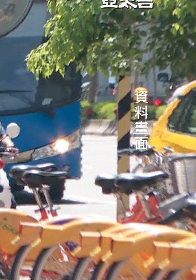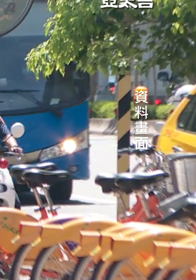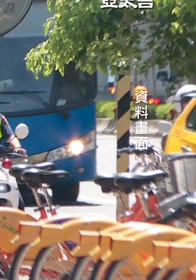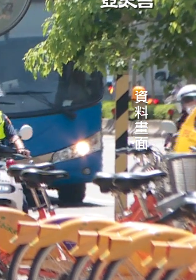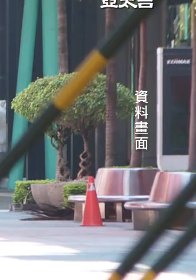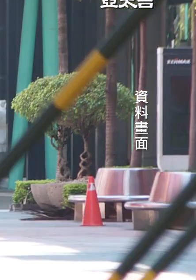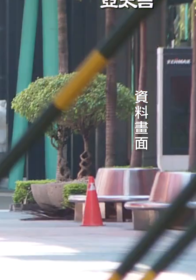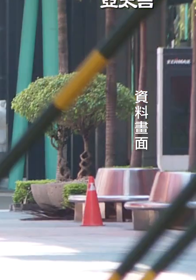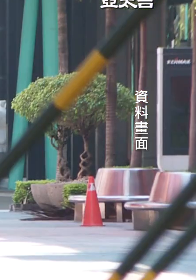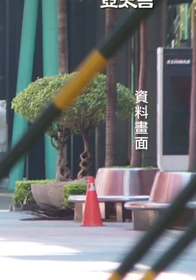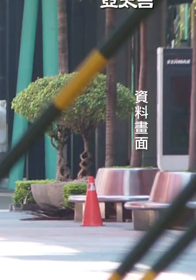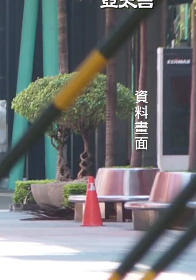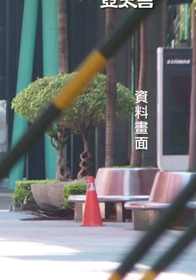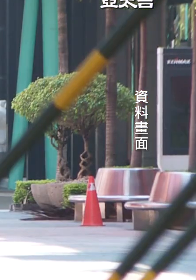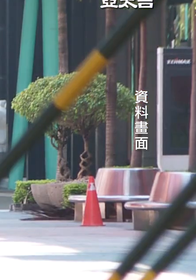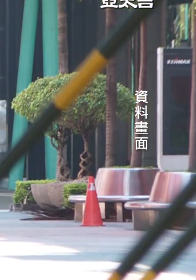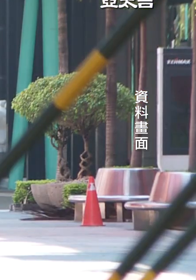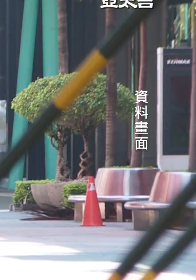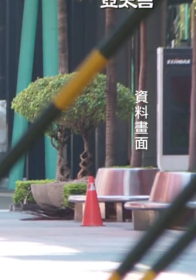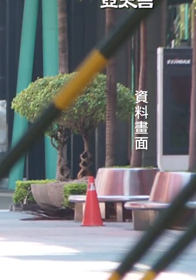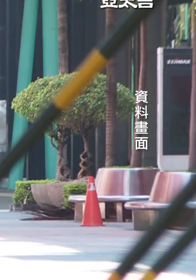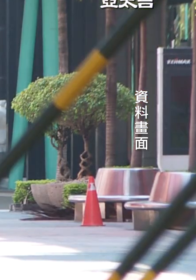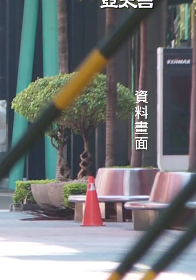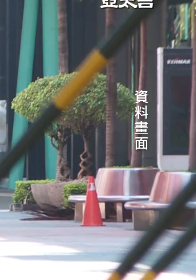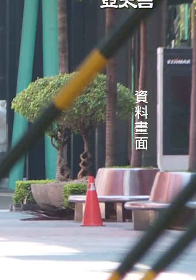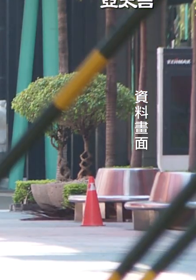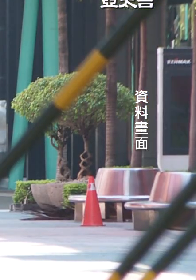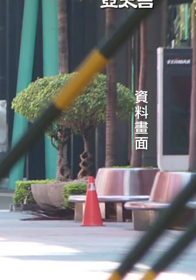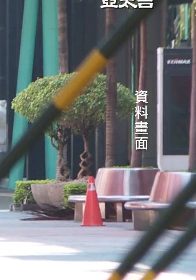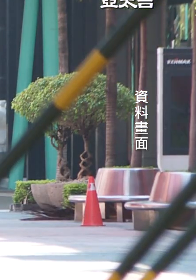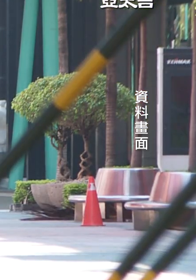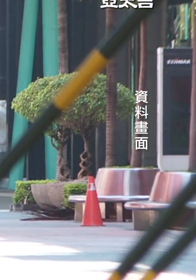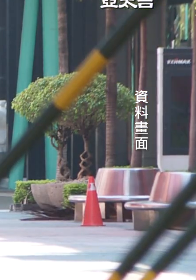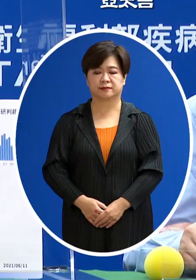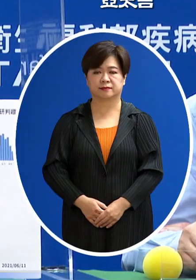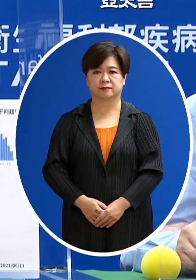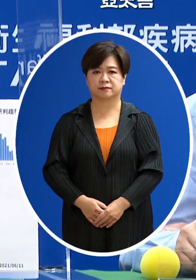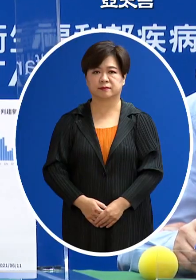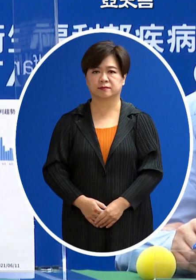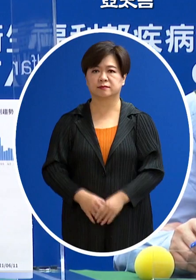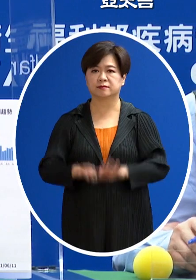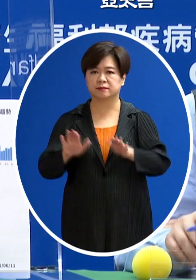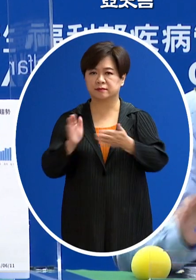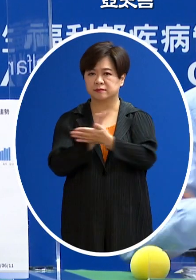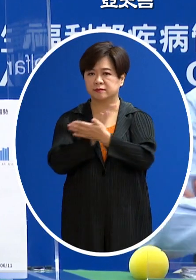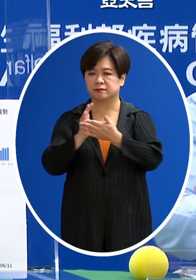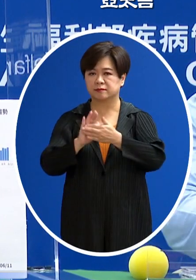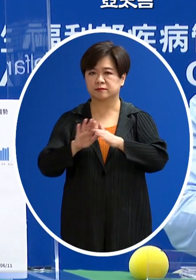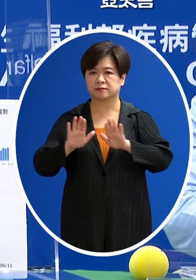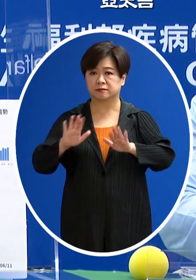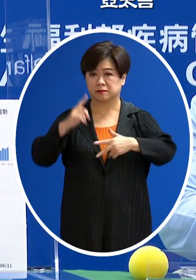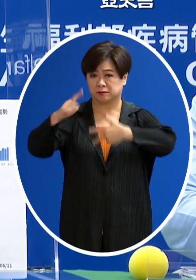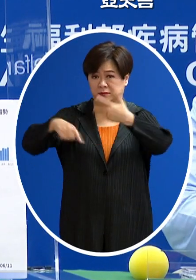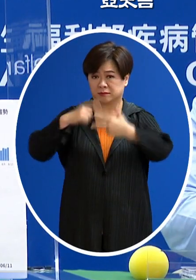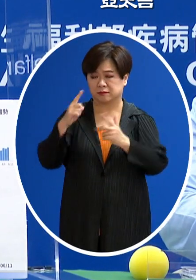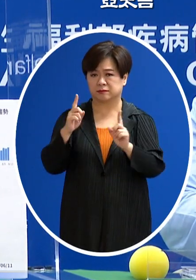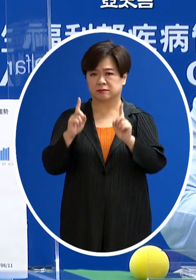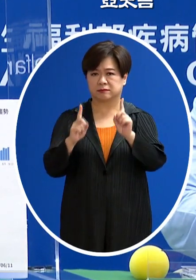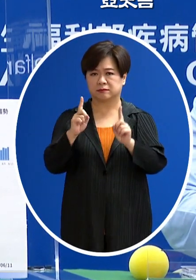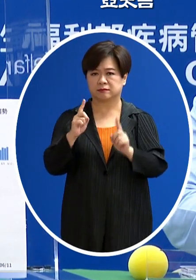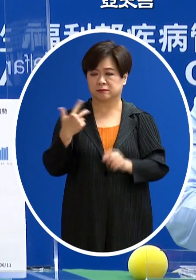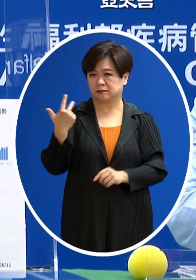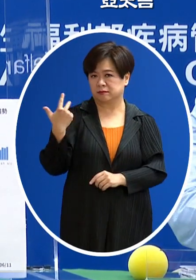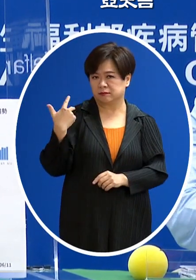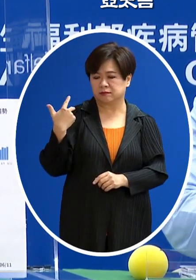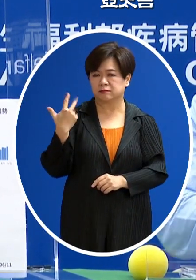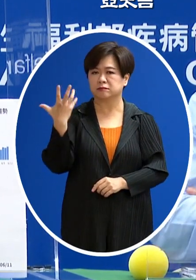超过台北，新增确诊56例，台北则是49例。 这个礼拜的案件数还是比上个礼拜有稍微比